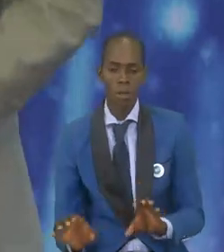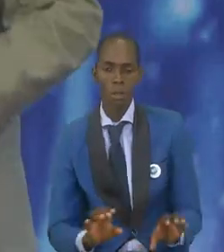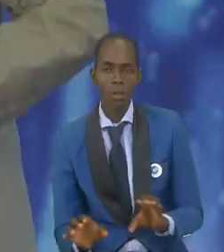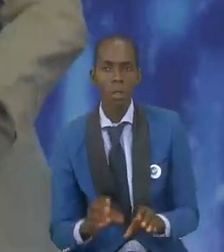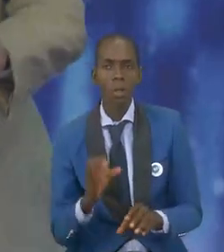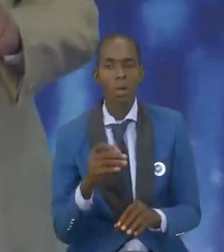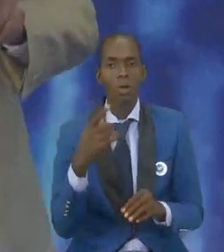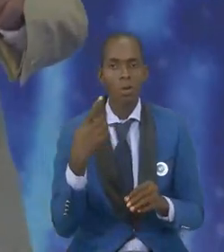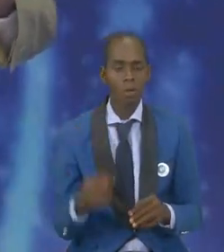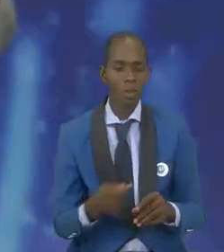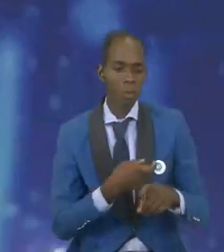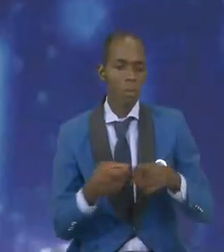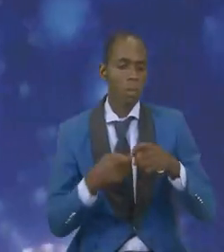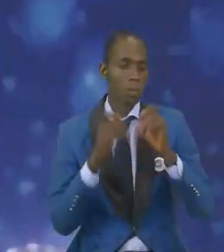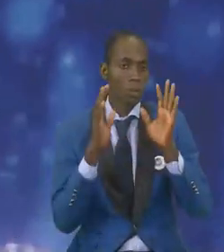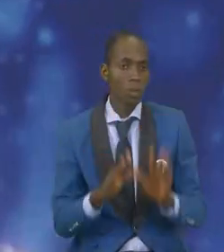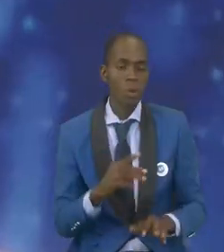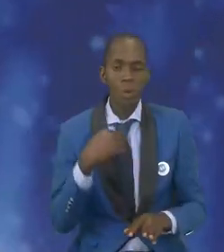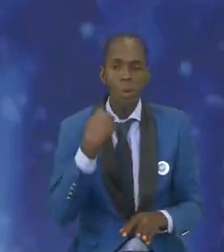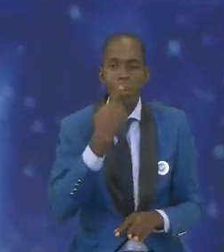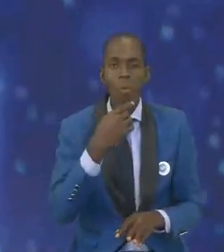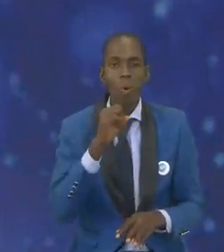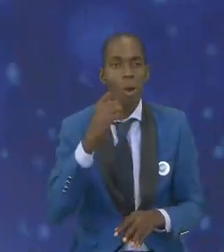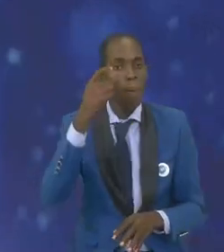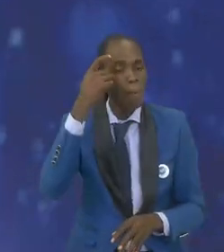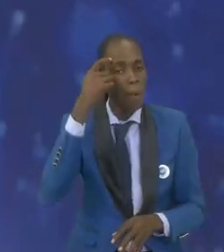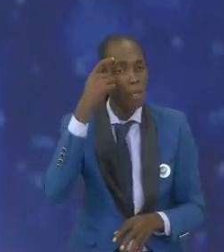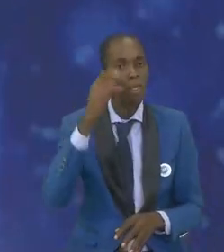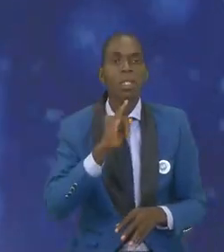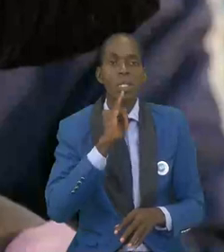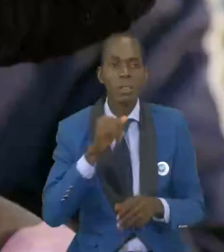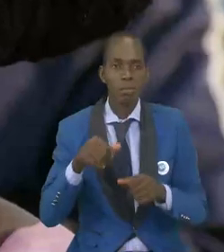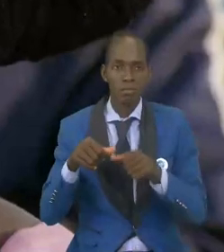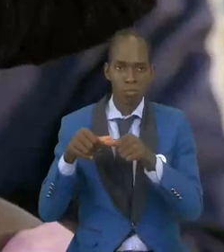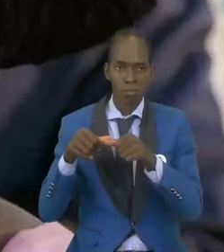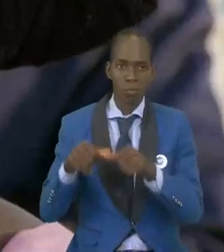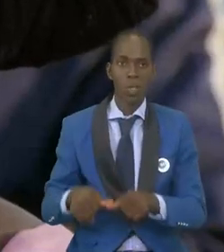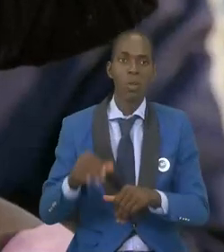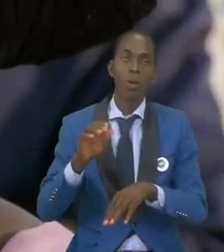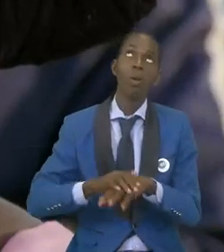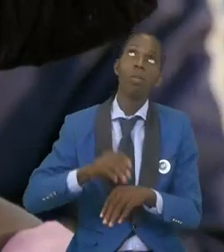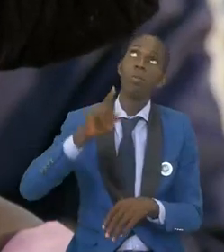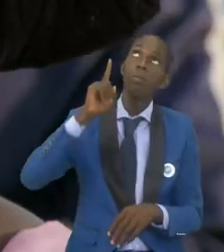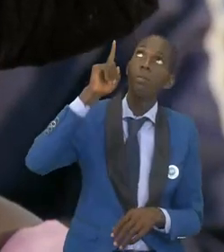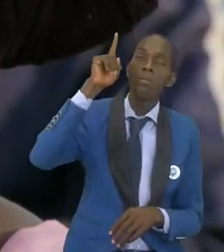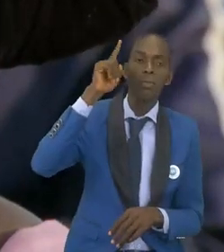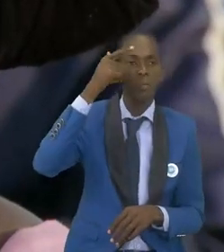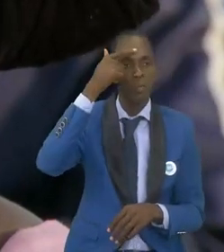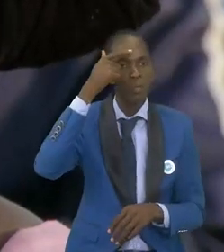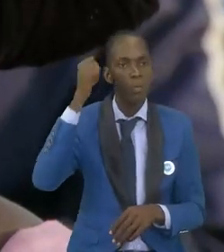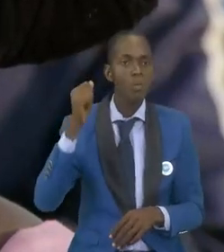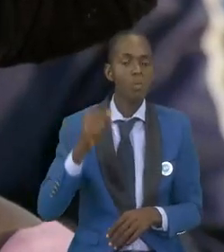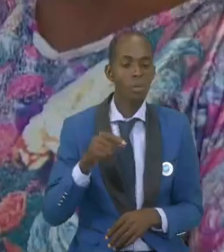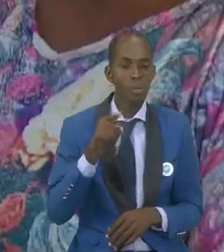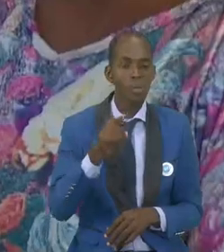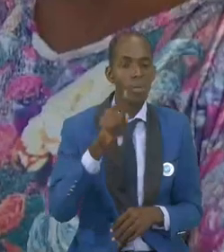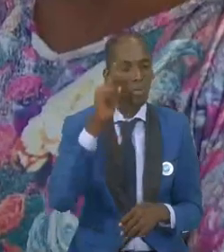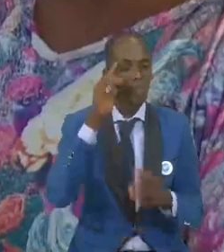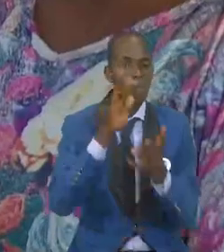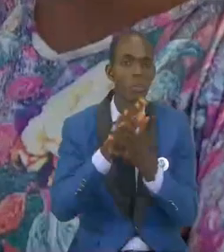la pensée l'esprit la méditation n'est pas sur l'action des persécuteurs dont mais